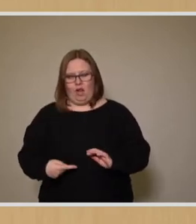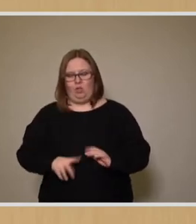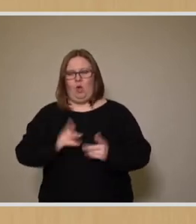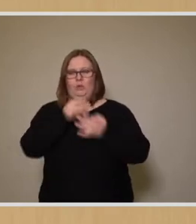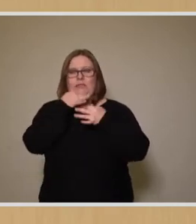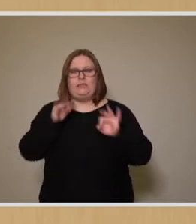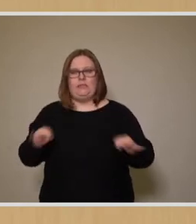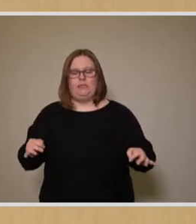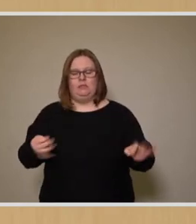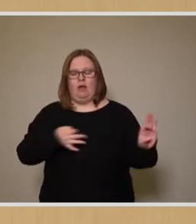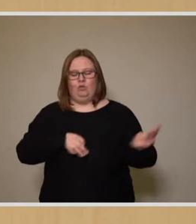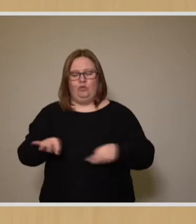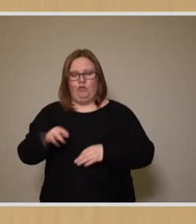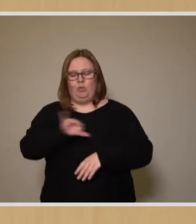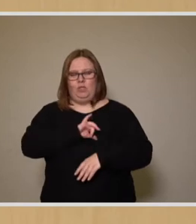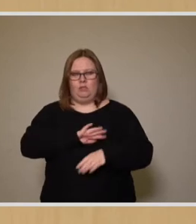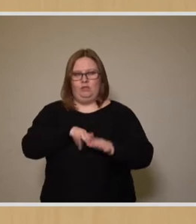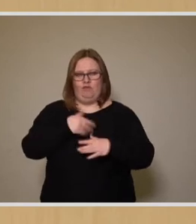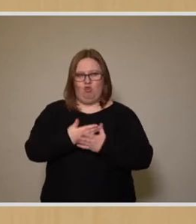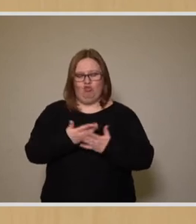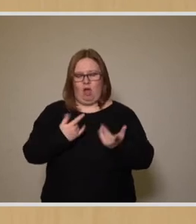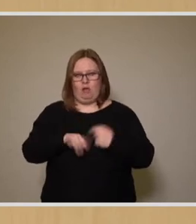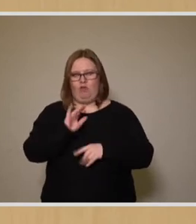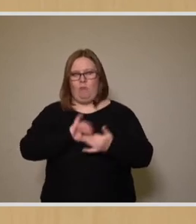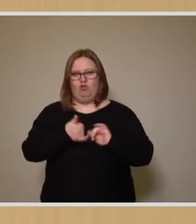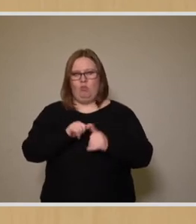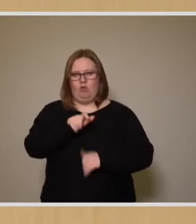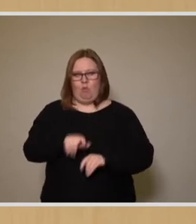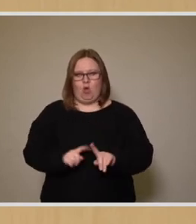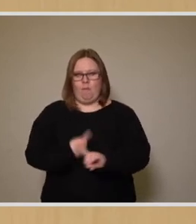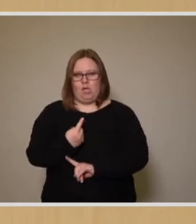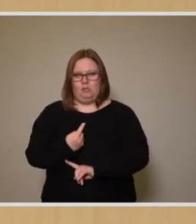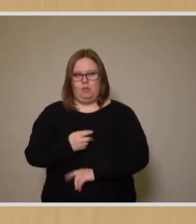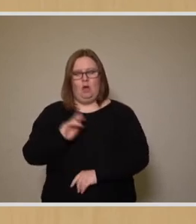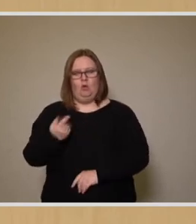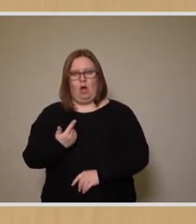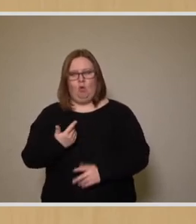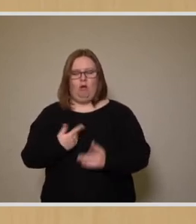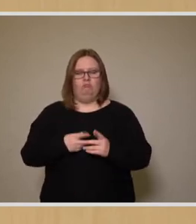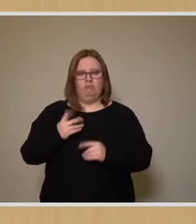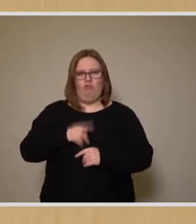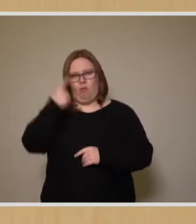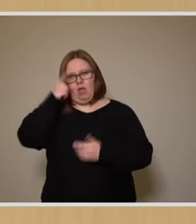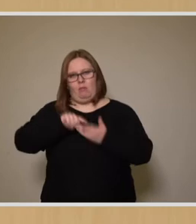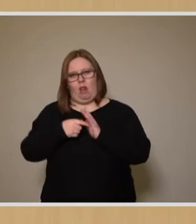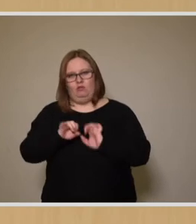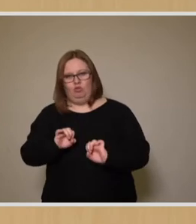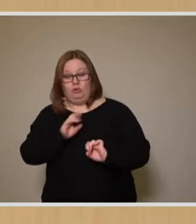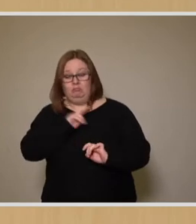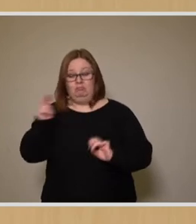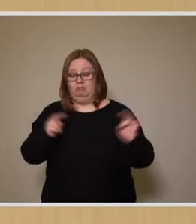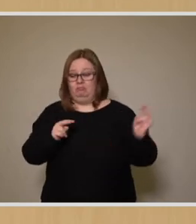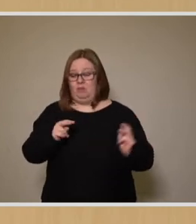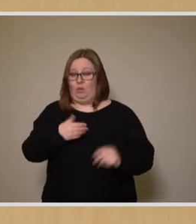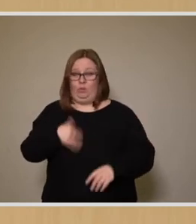nähere Ausführungen zu dem interessanten Vorschlag des Sportbürgermeisters und vor allen Dingen eine Einschätzung des Denkmalschutzes in dieser Frage haben